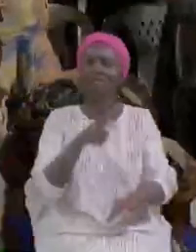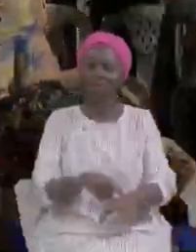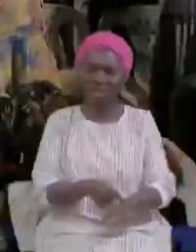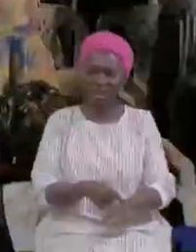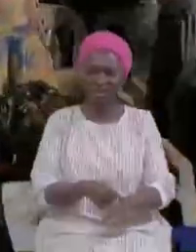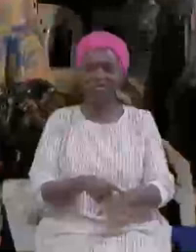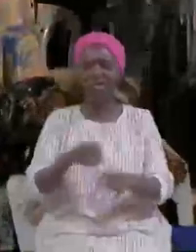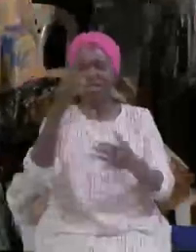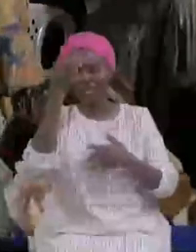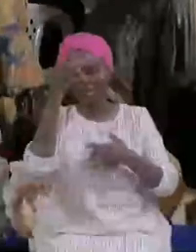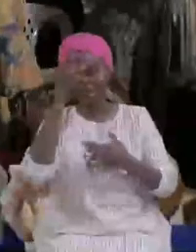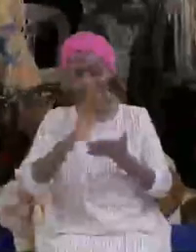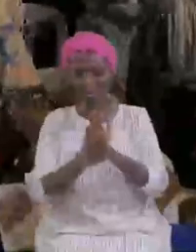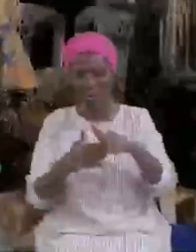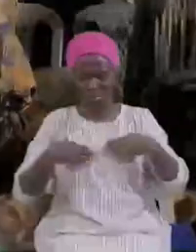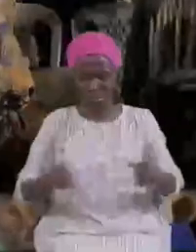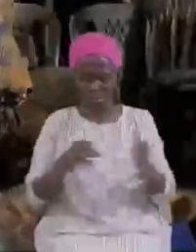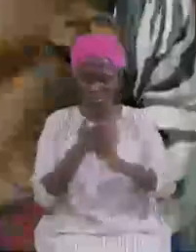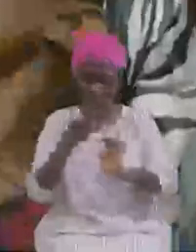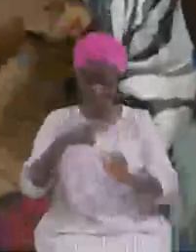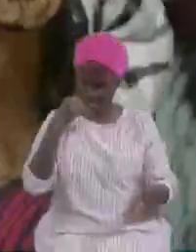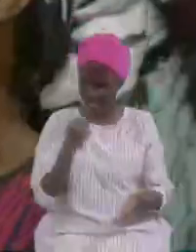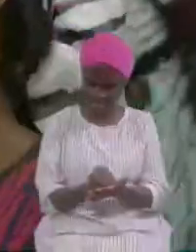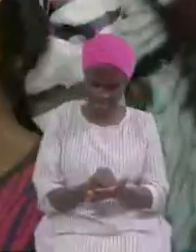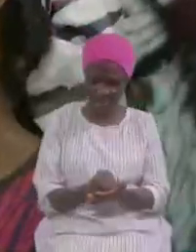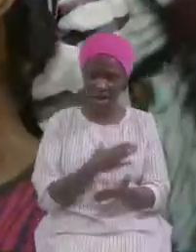soient disant incurables, soient guéries maintenant.